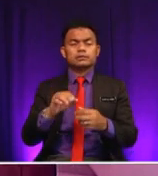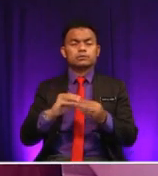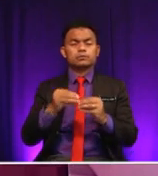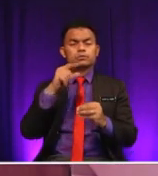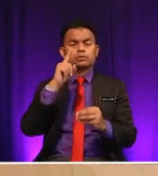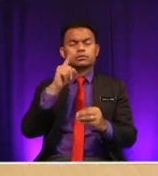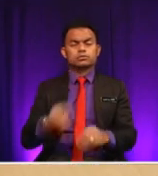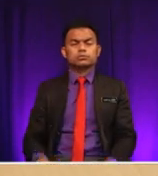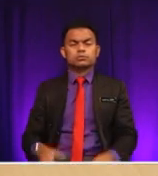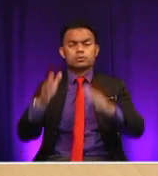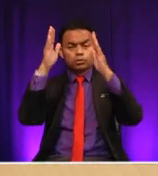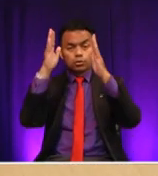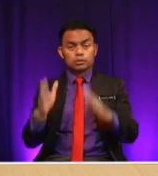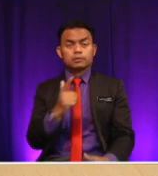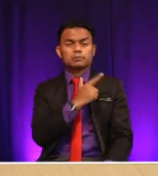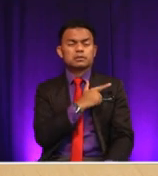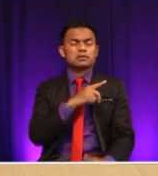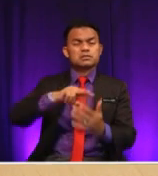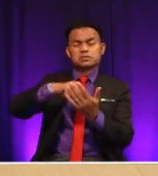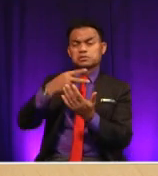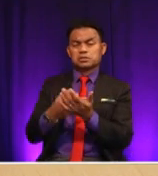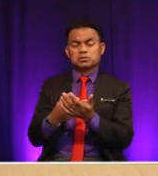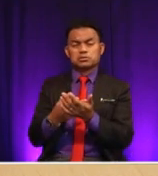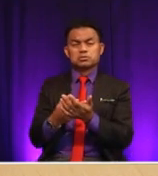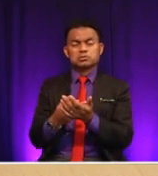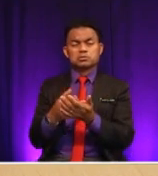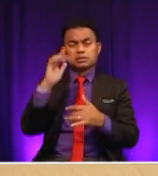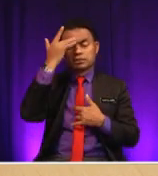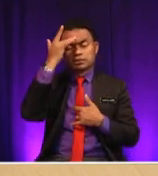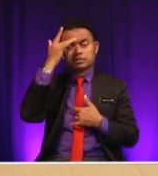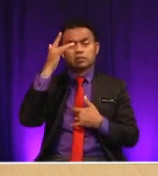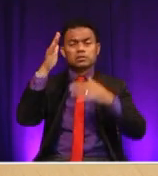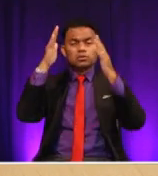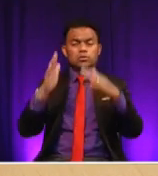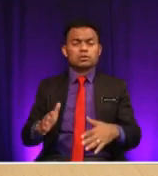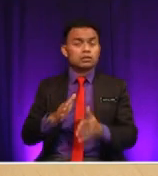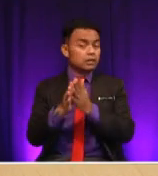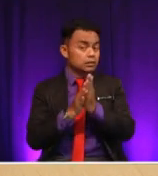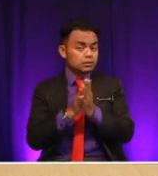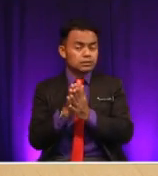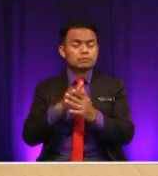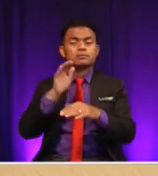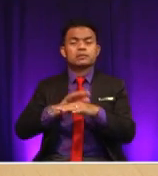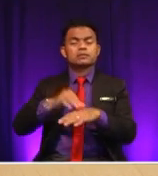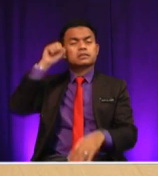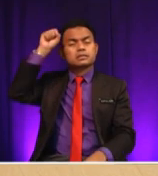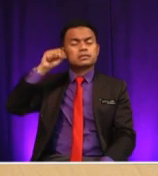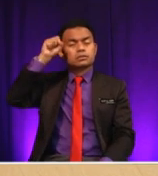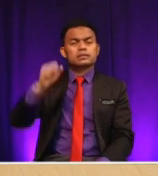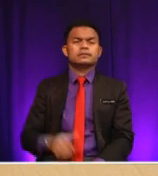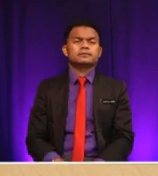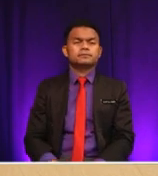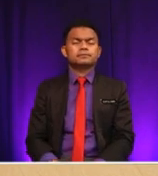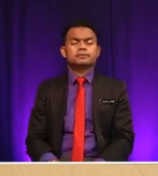orang malas jatuh sengsara orang rajin banyak saudara maksudnya pada baris yang pertama ini merupakan syarat dan